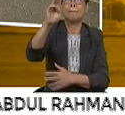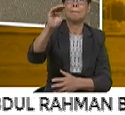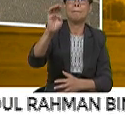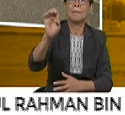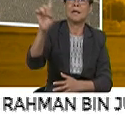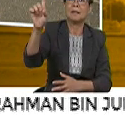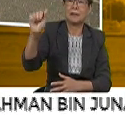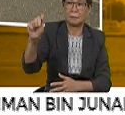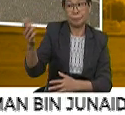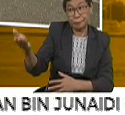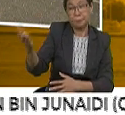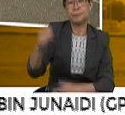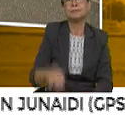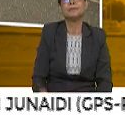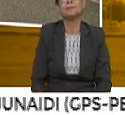carmelina